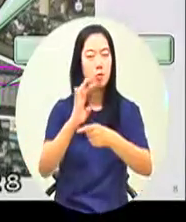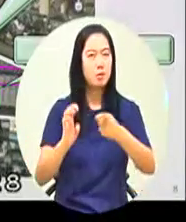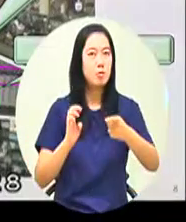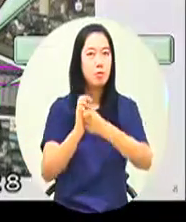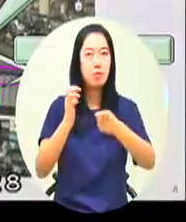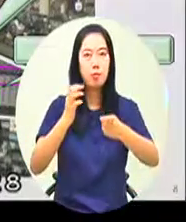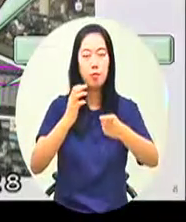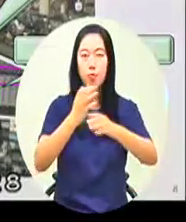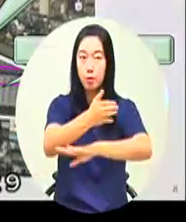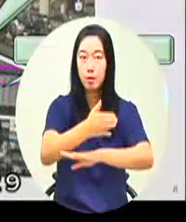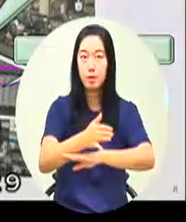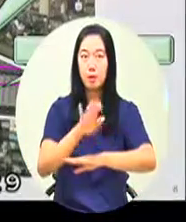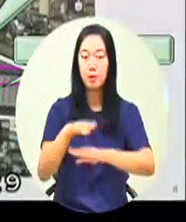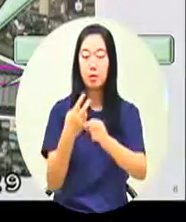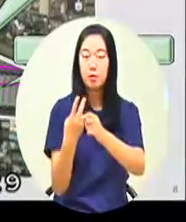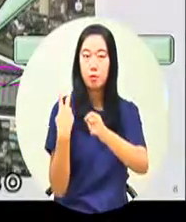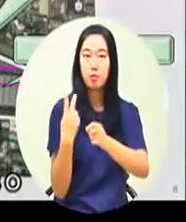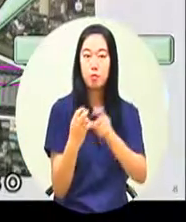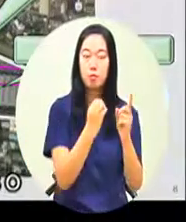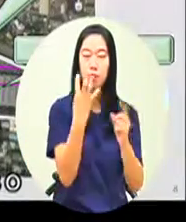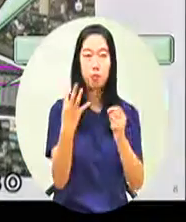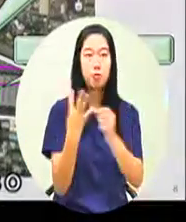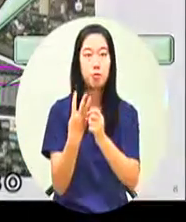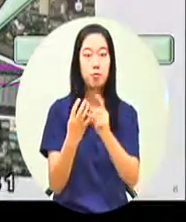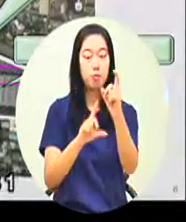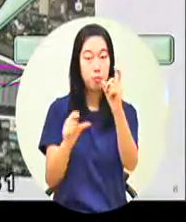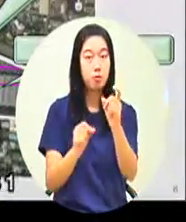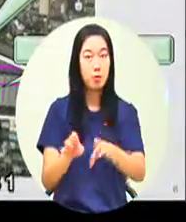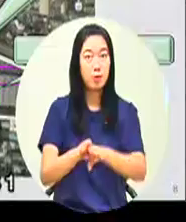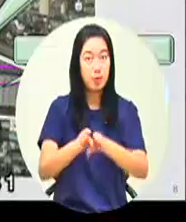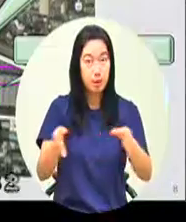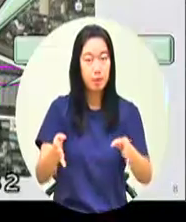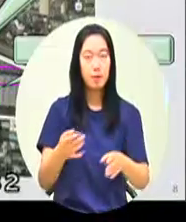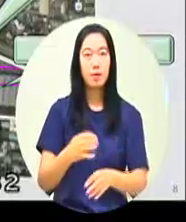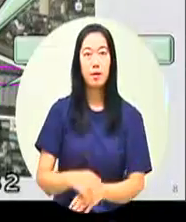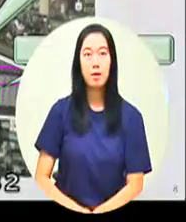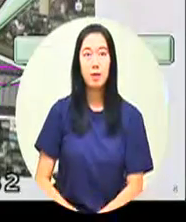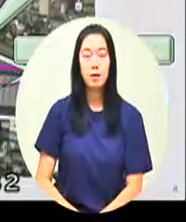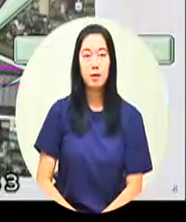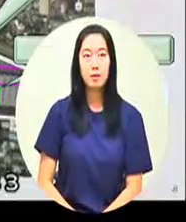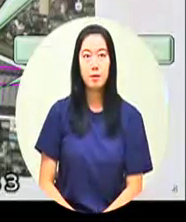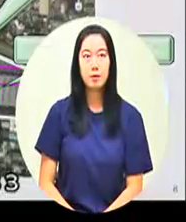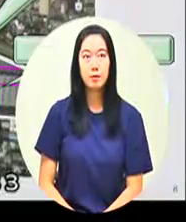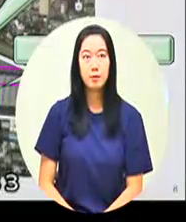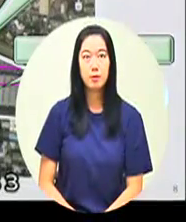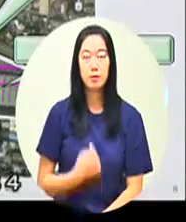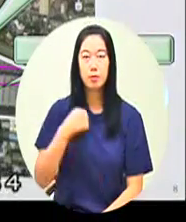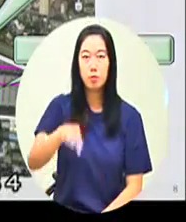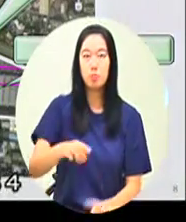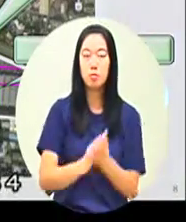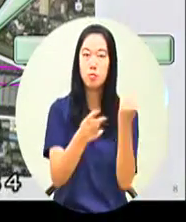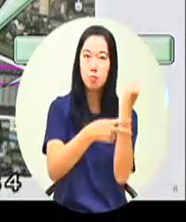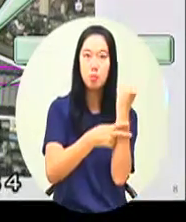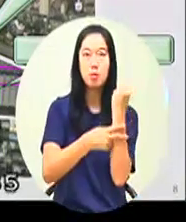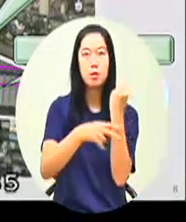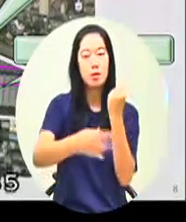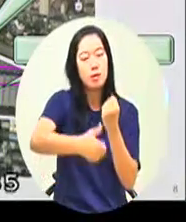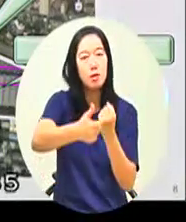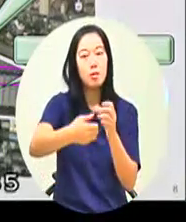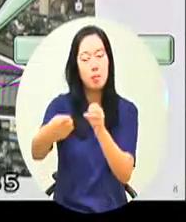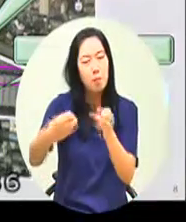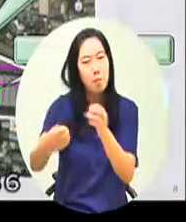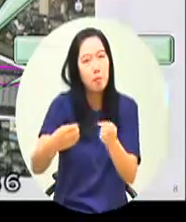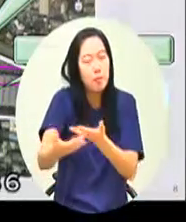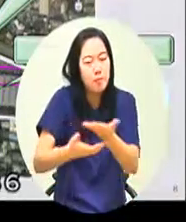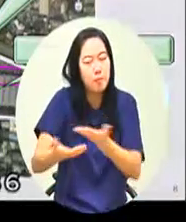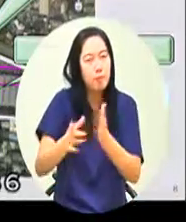年104年的10月份开始，我们跟我们所有的抵触一直在沟通，那么进行了拆除工作，